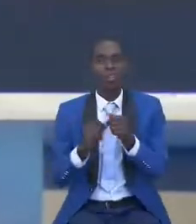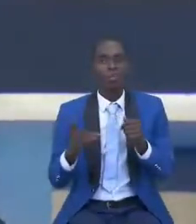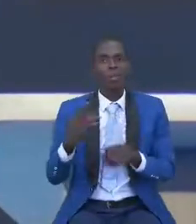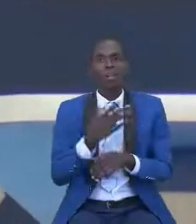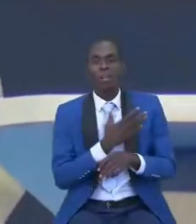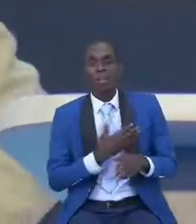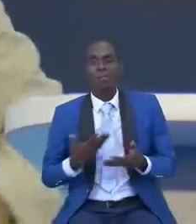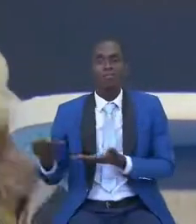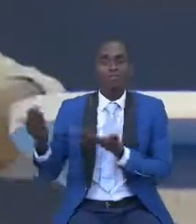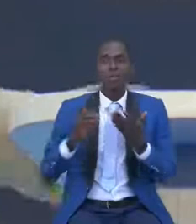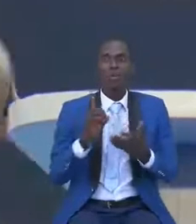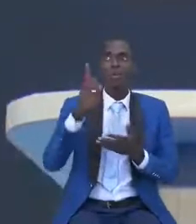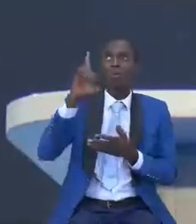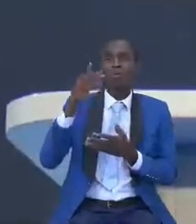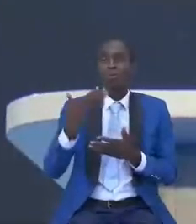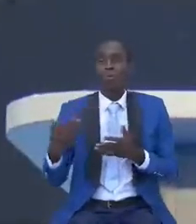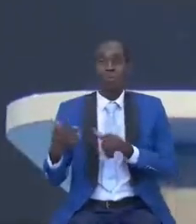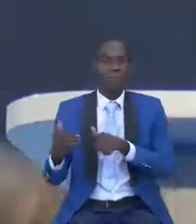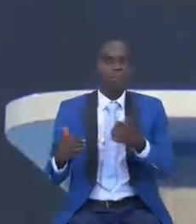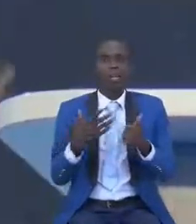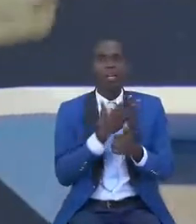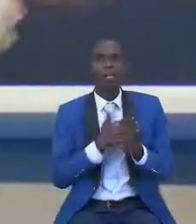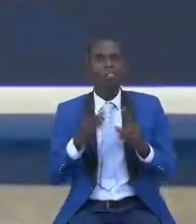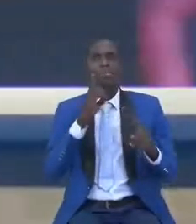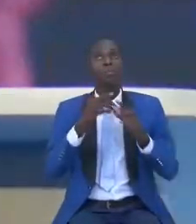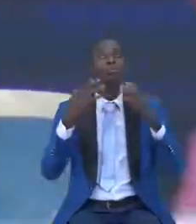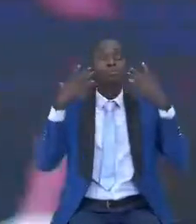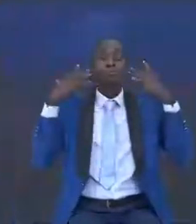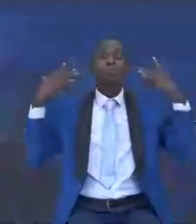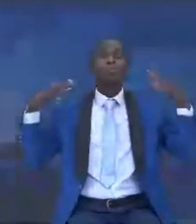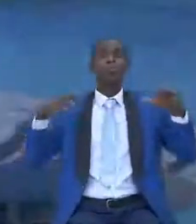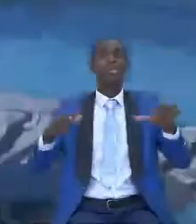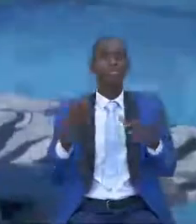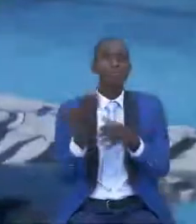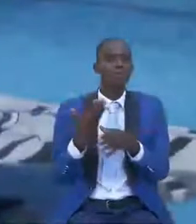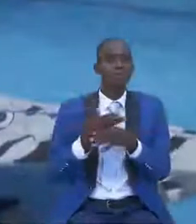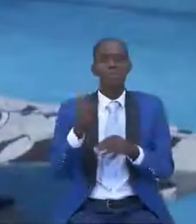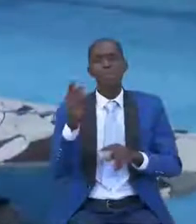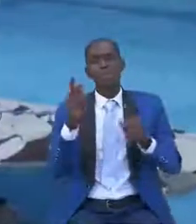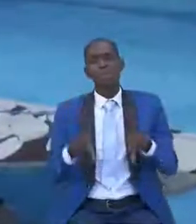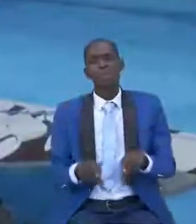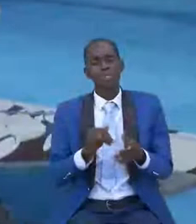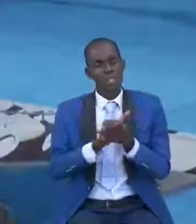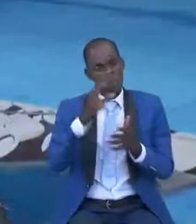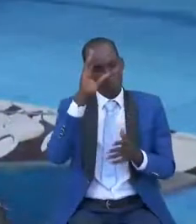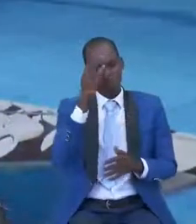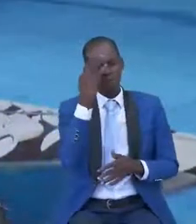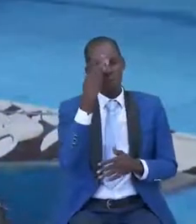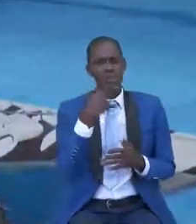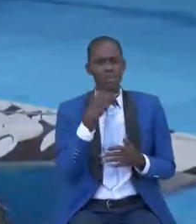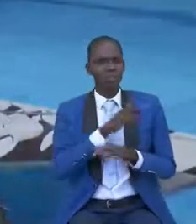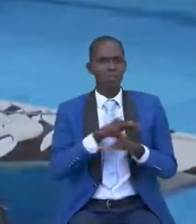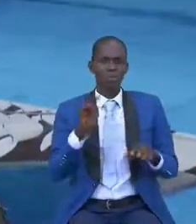gymnastiques, et ils coupent par-ci, par-là. Et maintenant, il lève ceci, il lève cela. Et il parle à haute voix en